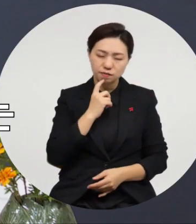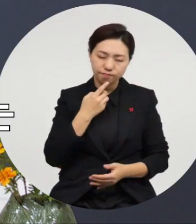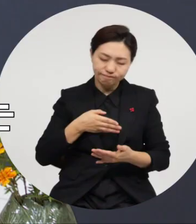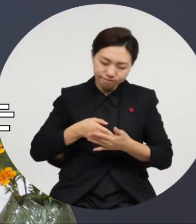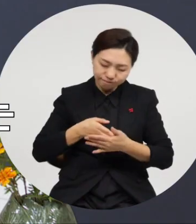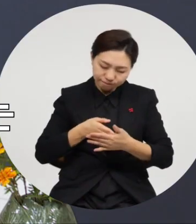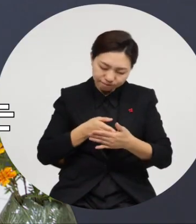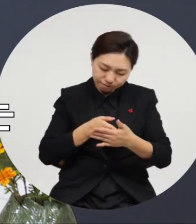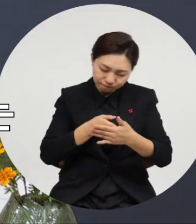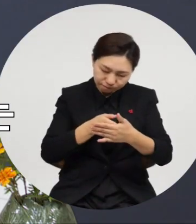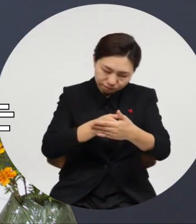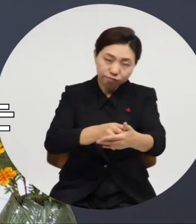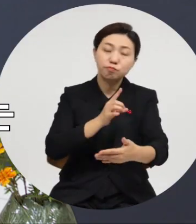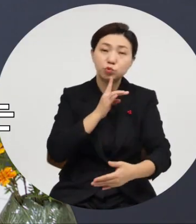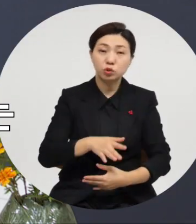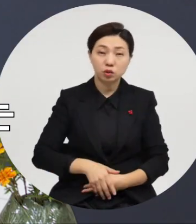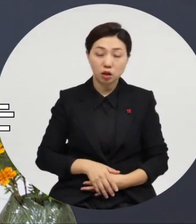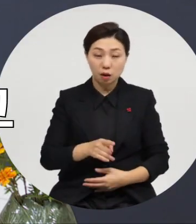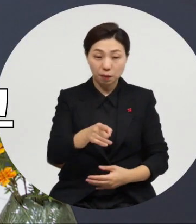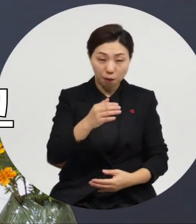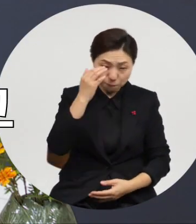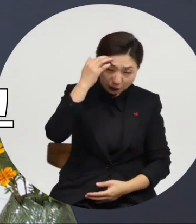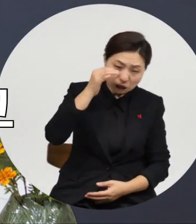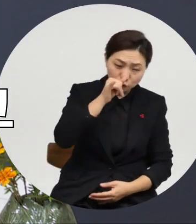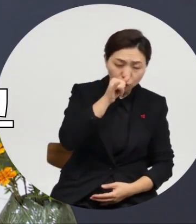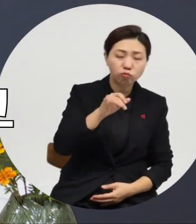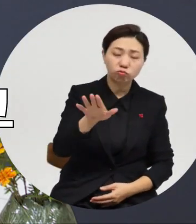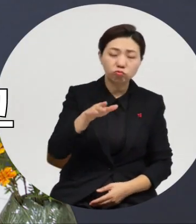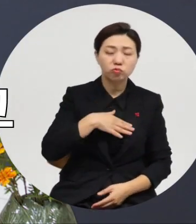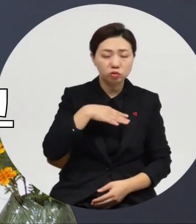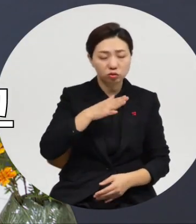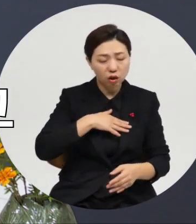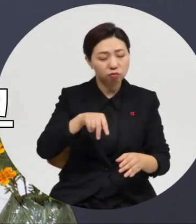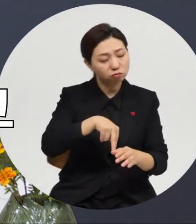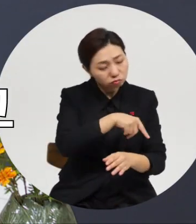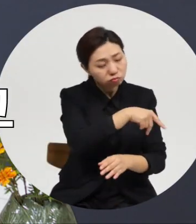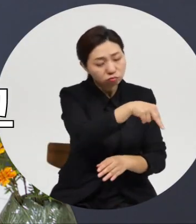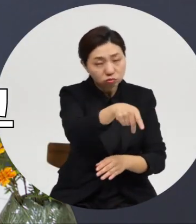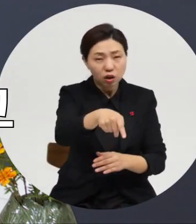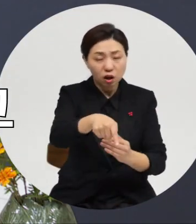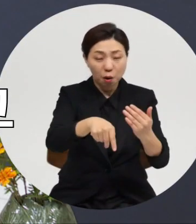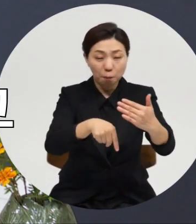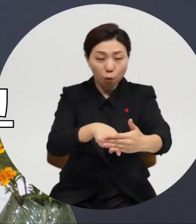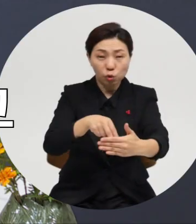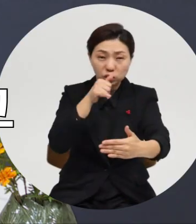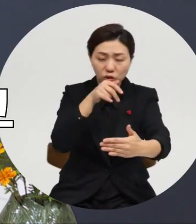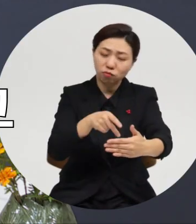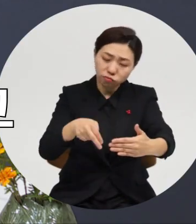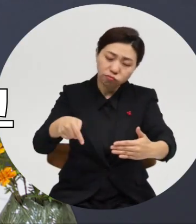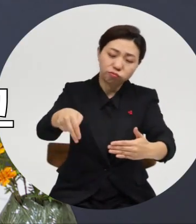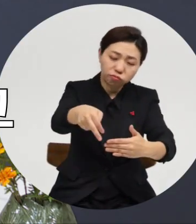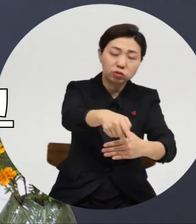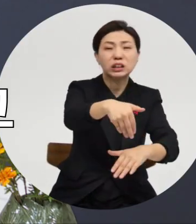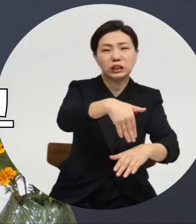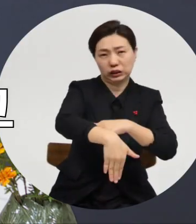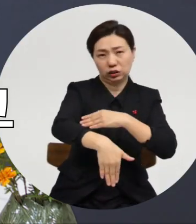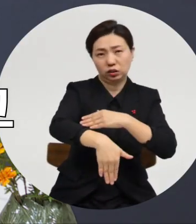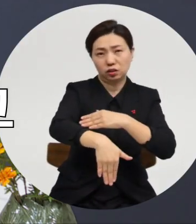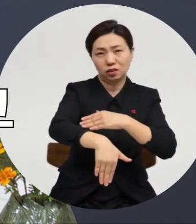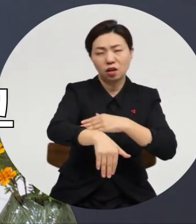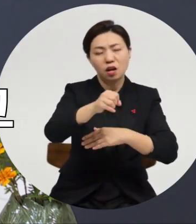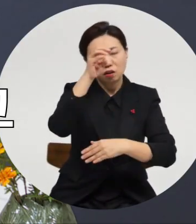향해서 다만 갈 뿐이다. 막히면 넘어가고 또 둘러가고